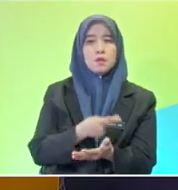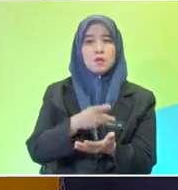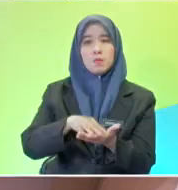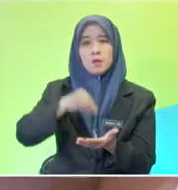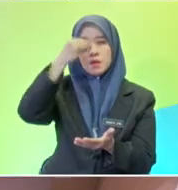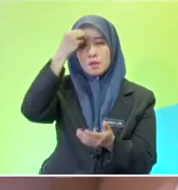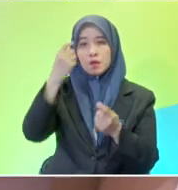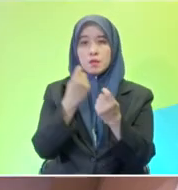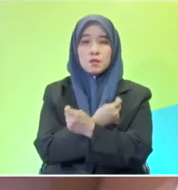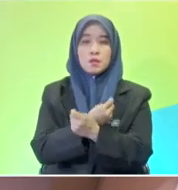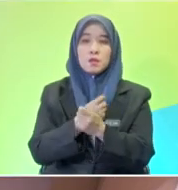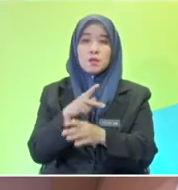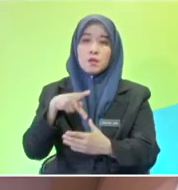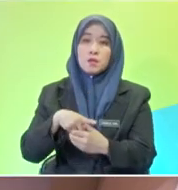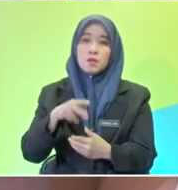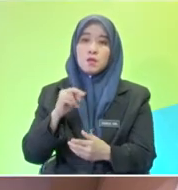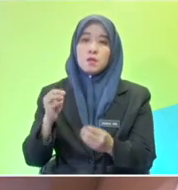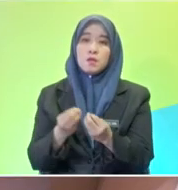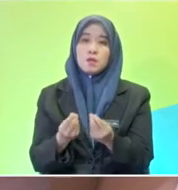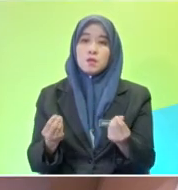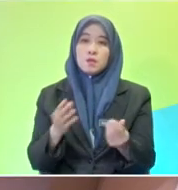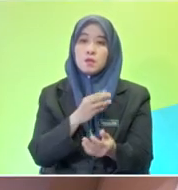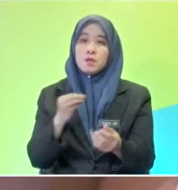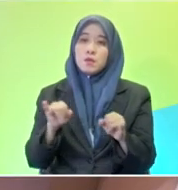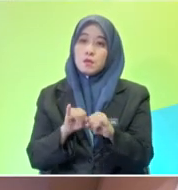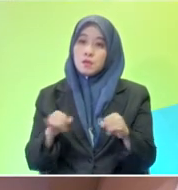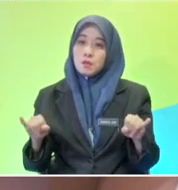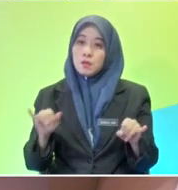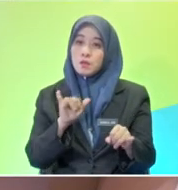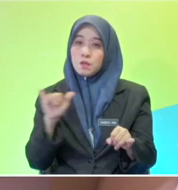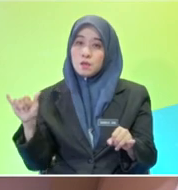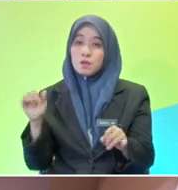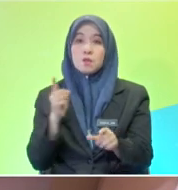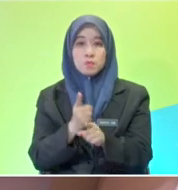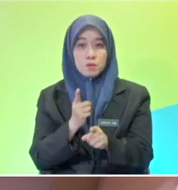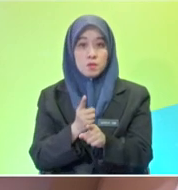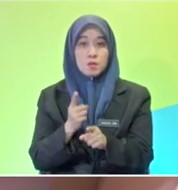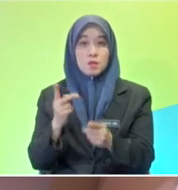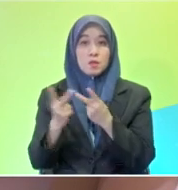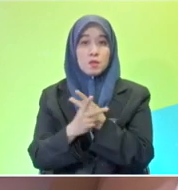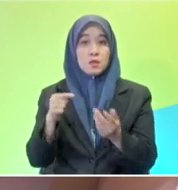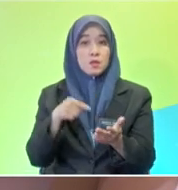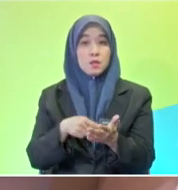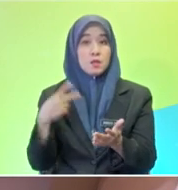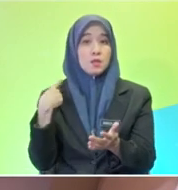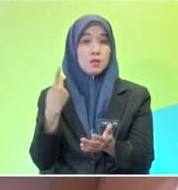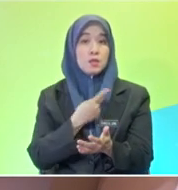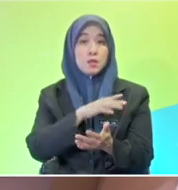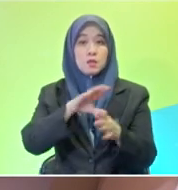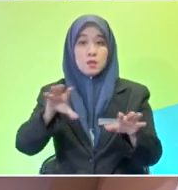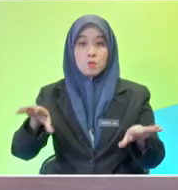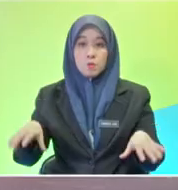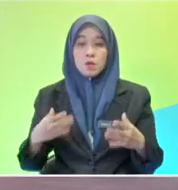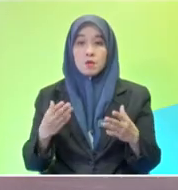Ingat. Kandungan tanah dan jenisnya. Betul? Betul. Tapi kali ini kita akan buat membanding